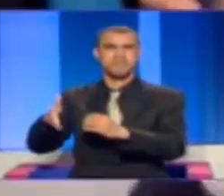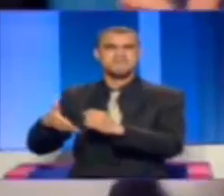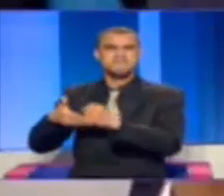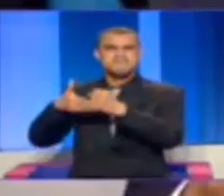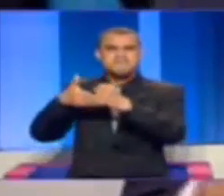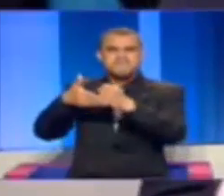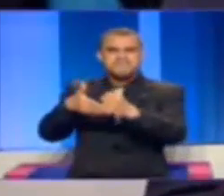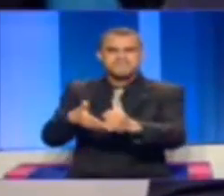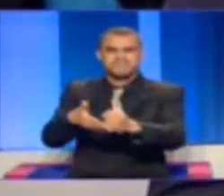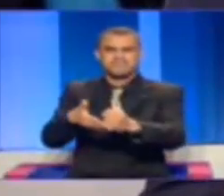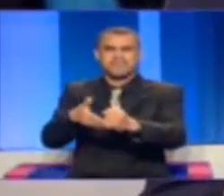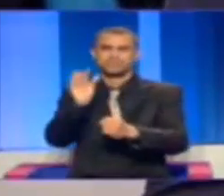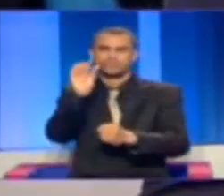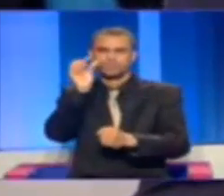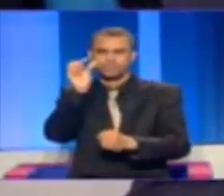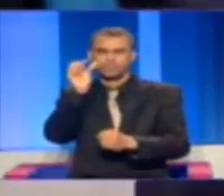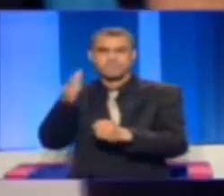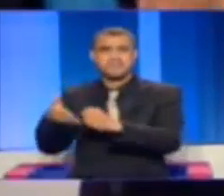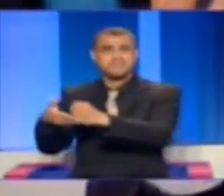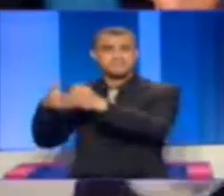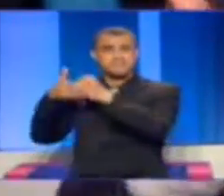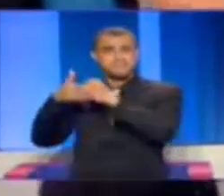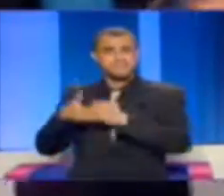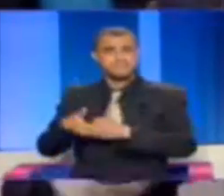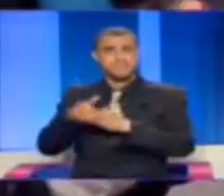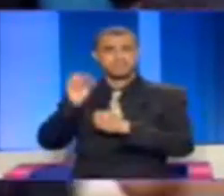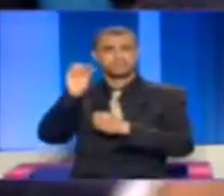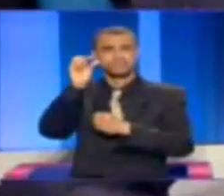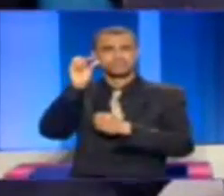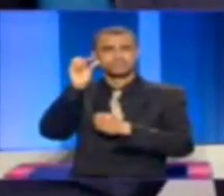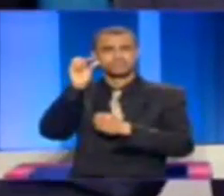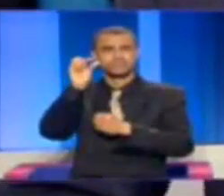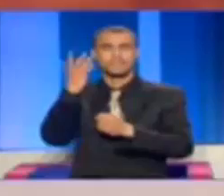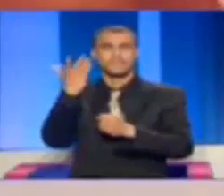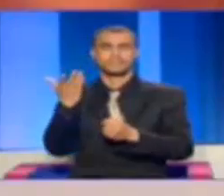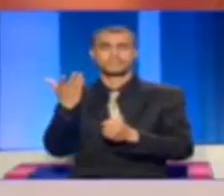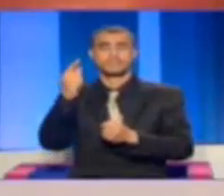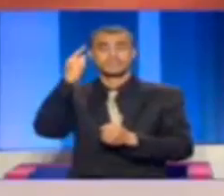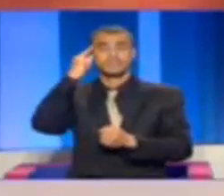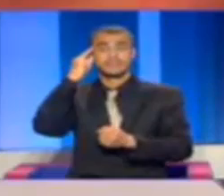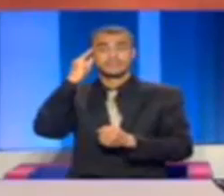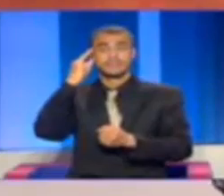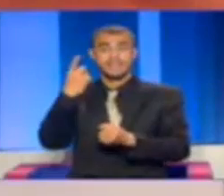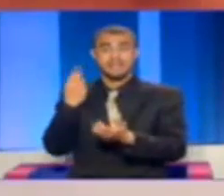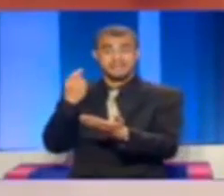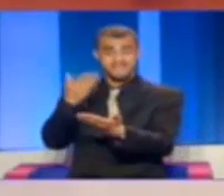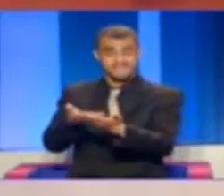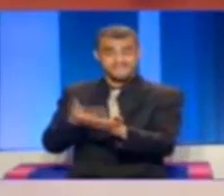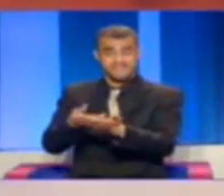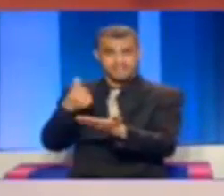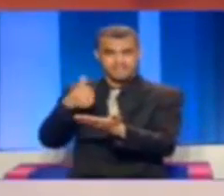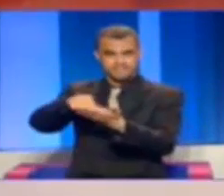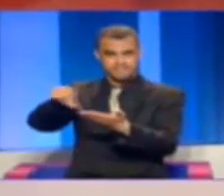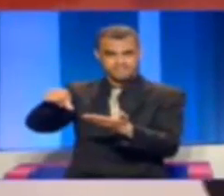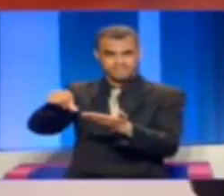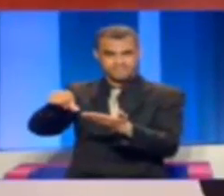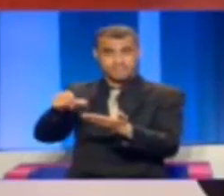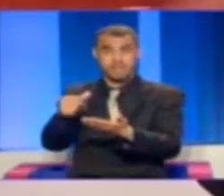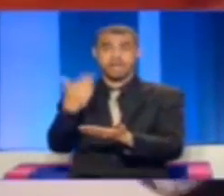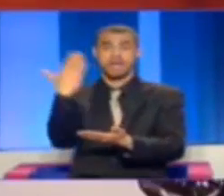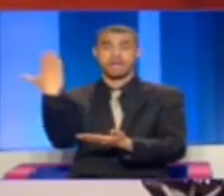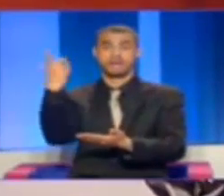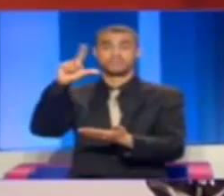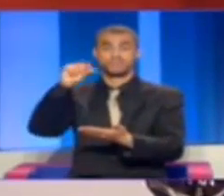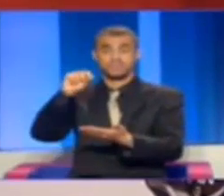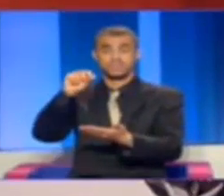عايزين نقولوا بالفرنسي ايتوليتي، تتكون عندها واحد منفعه. غير هو بروفيسور حنا كنتكلموا على مبلغ مالي اللي هو كبير، اللي هو تيتجاوز 25